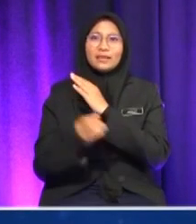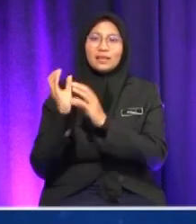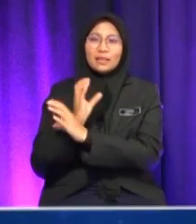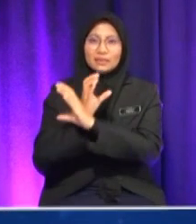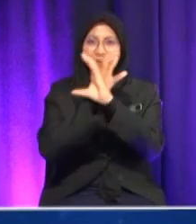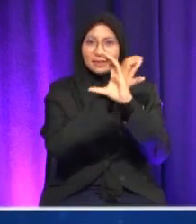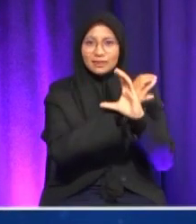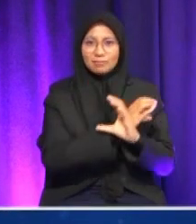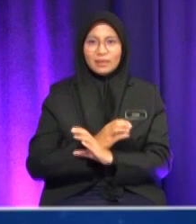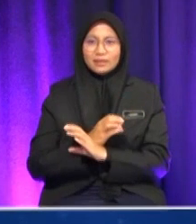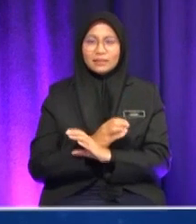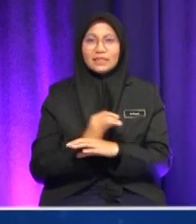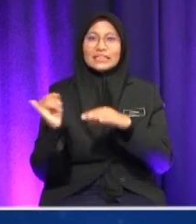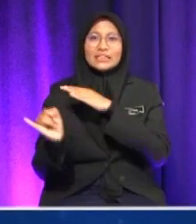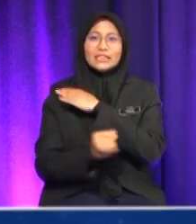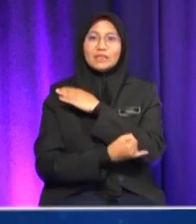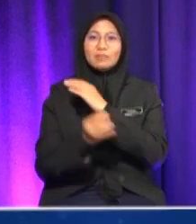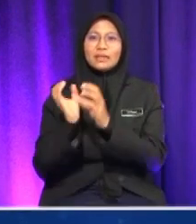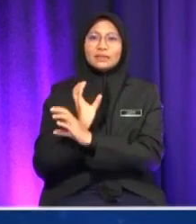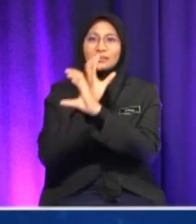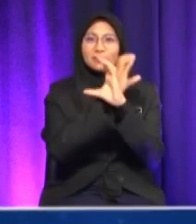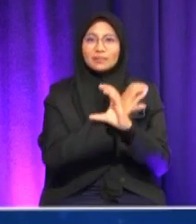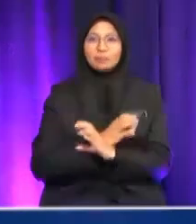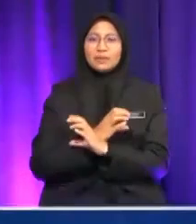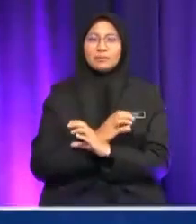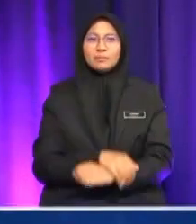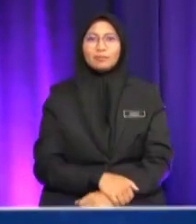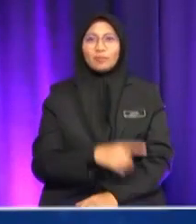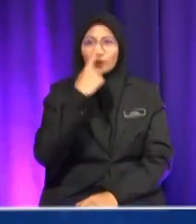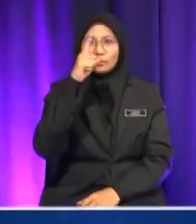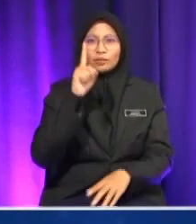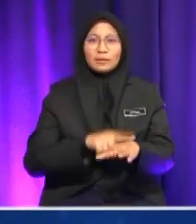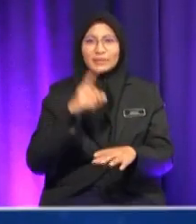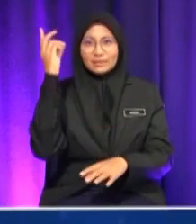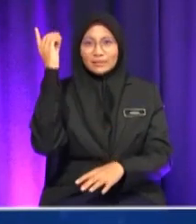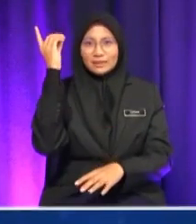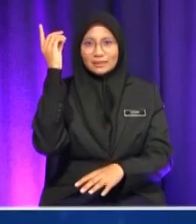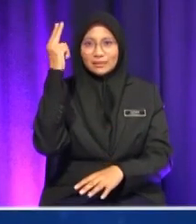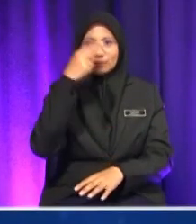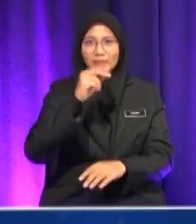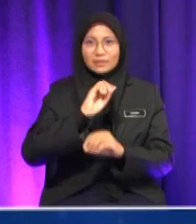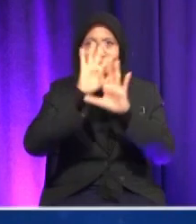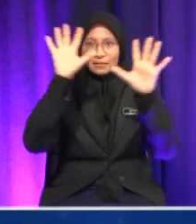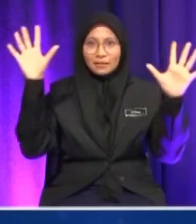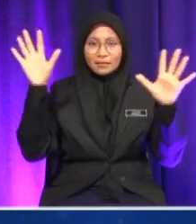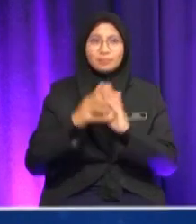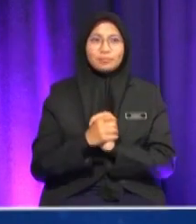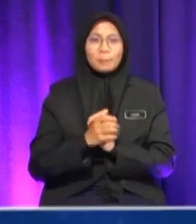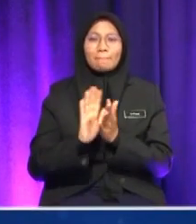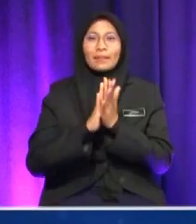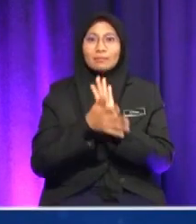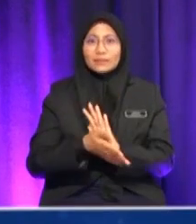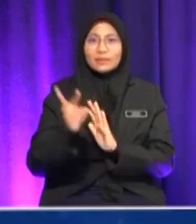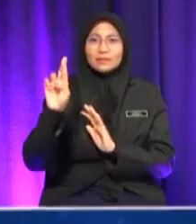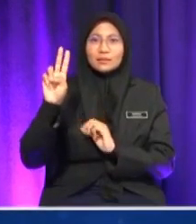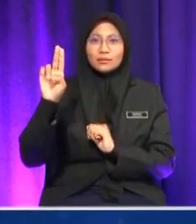mengamalkan sikap berjimat cermat untuk masa depan yang cerah. Yang ketiga pula, menjadi rujukan